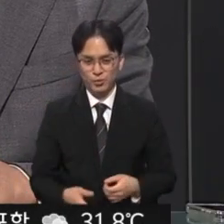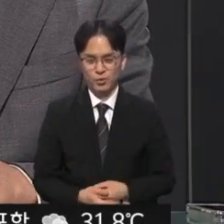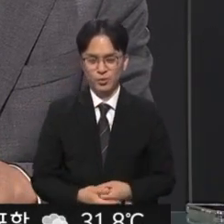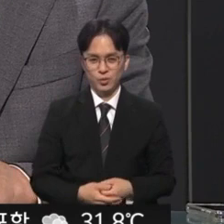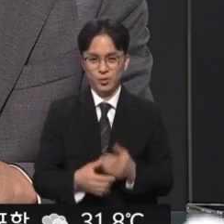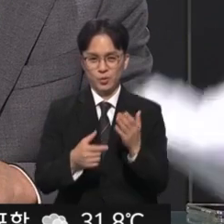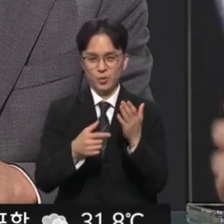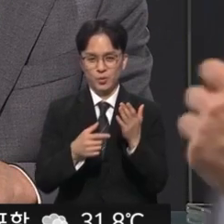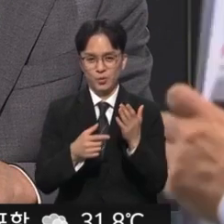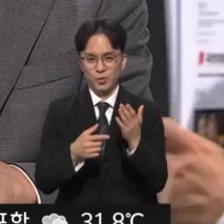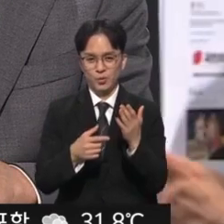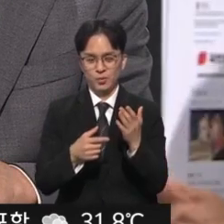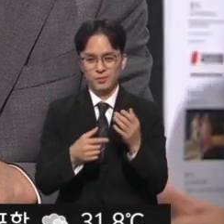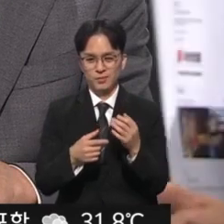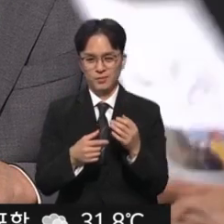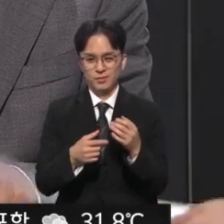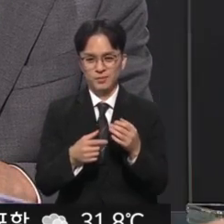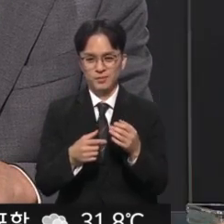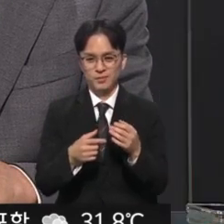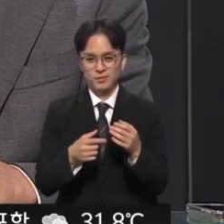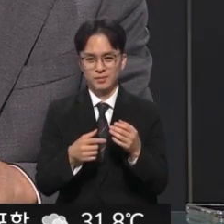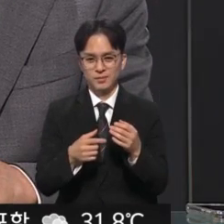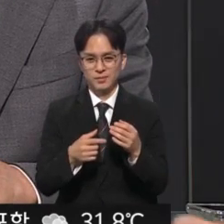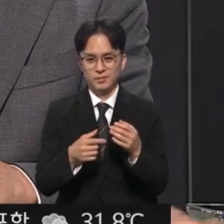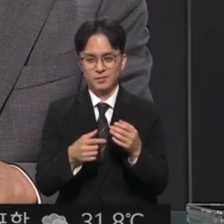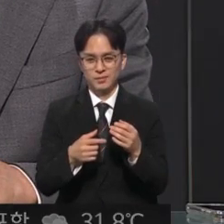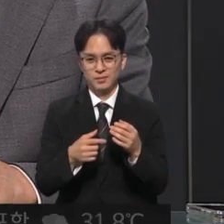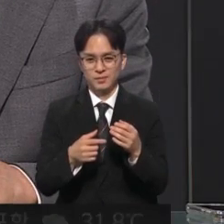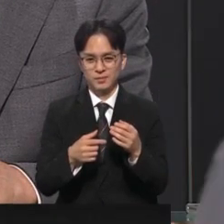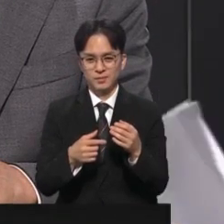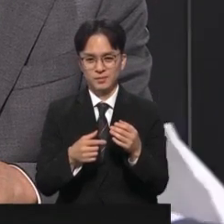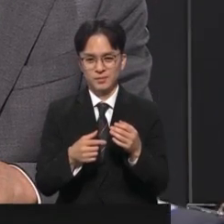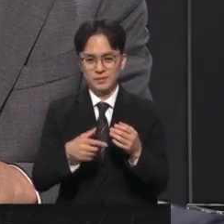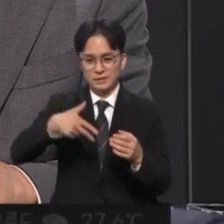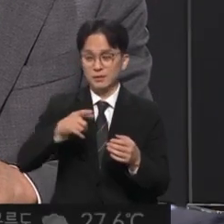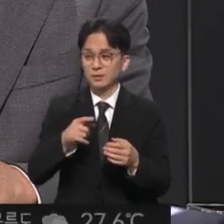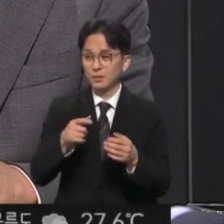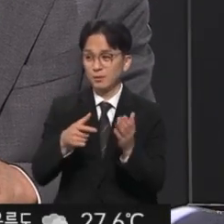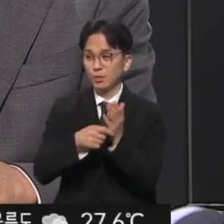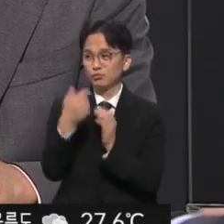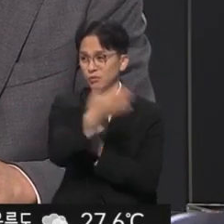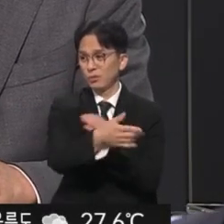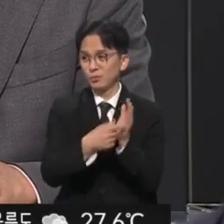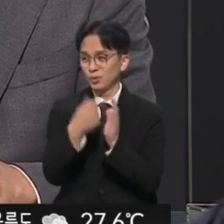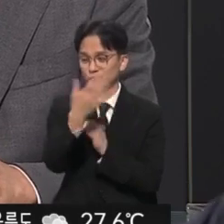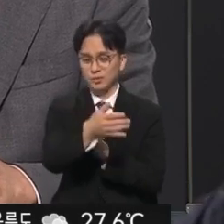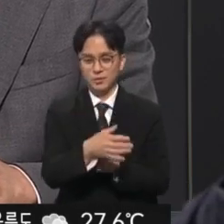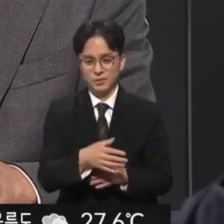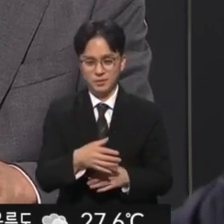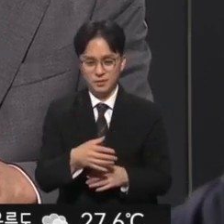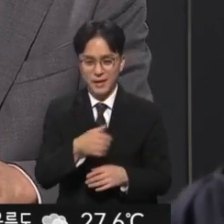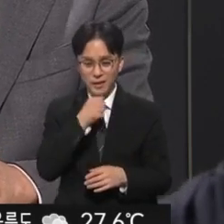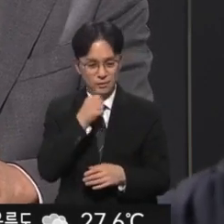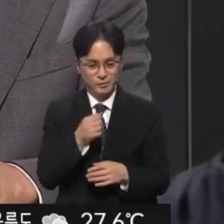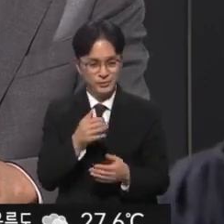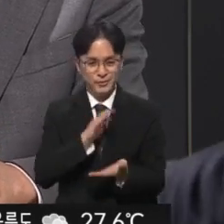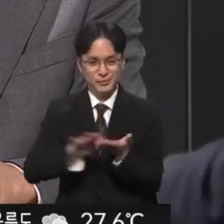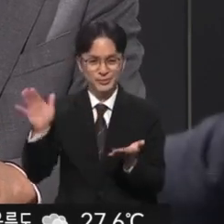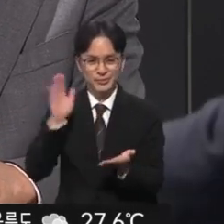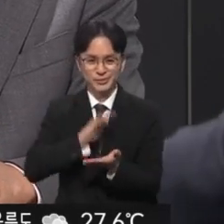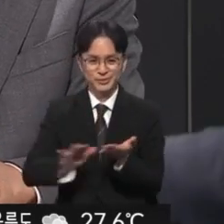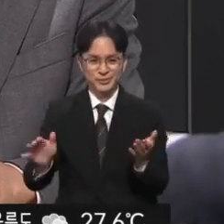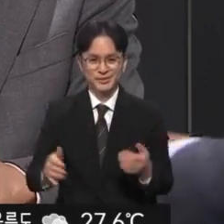아닌 건 아니죠. 지금 뭐 예. 그분 영어표 드리세요. 없어요 이제 다 없어요. 예. 아닌 건 아닌 겁니다.